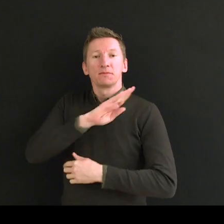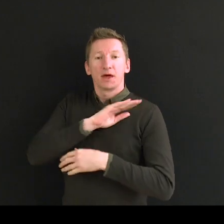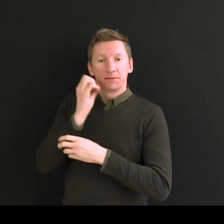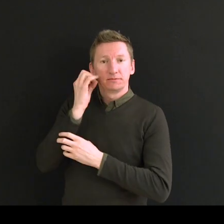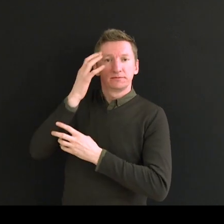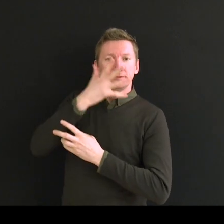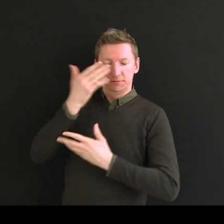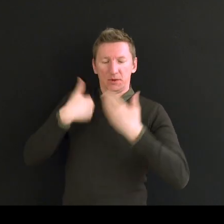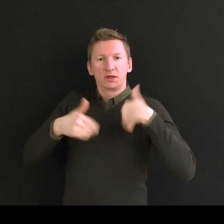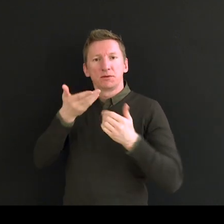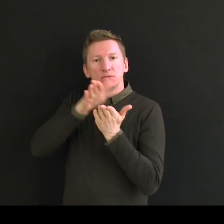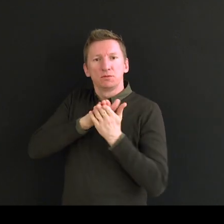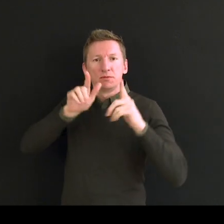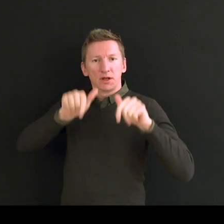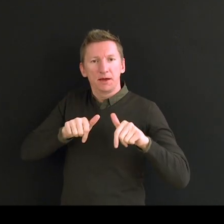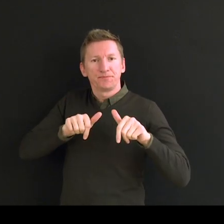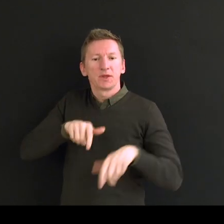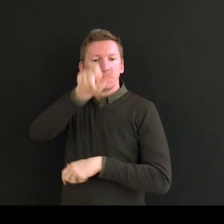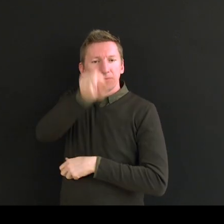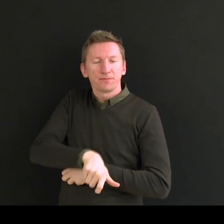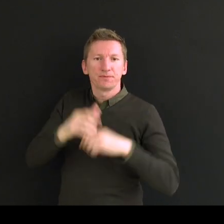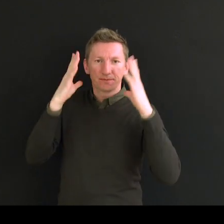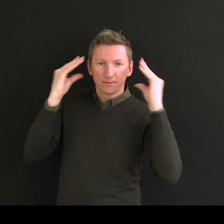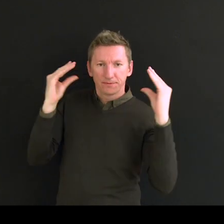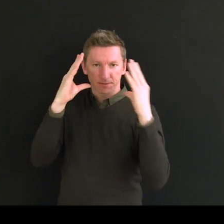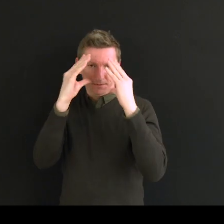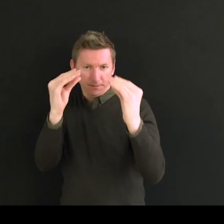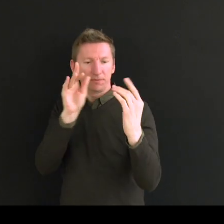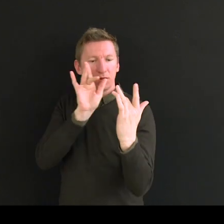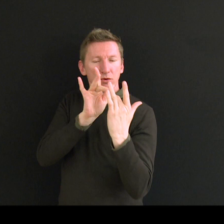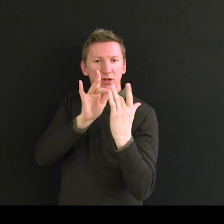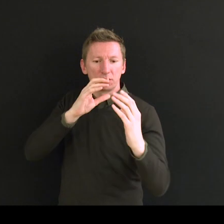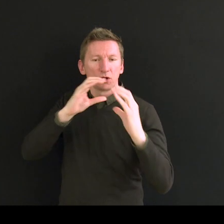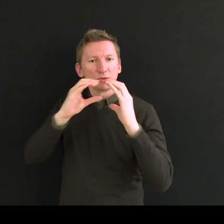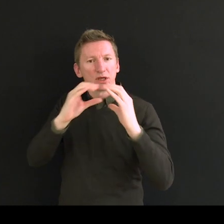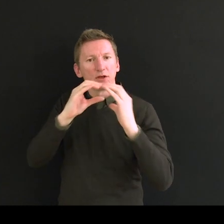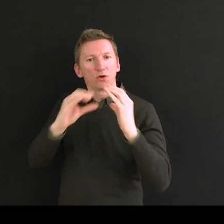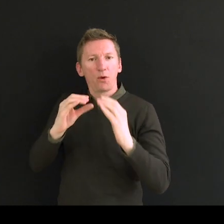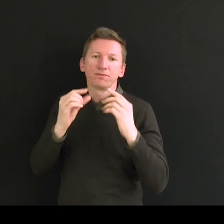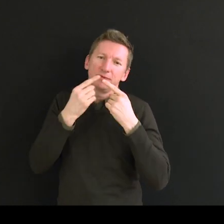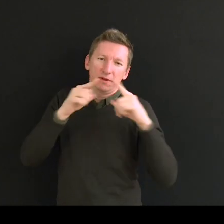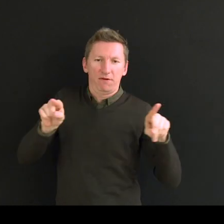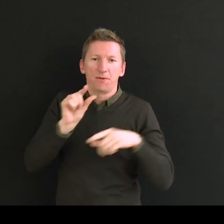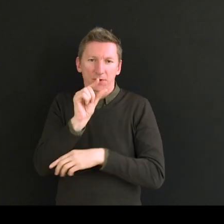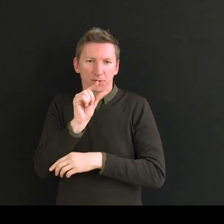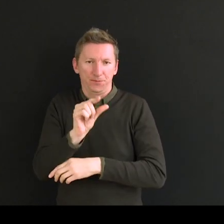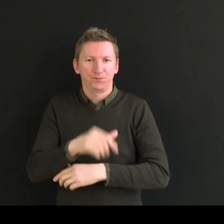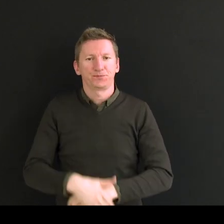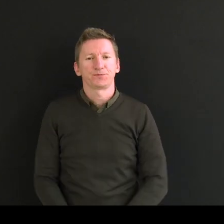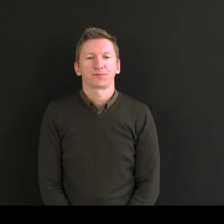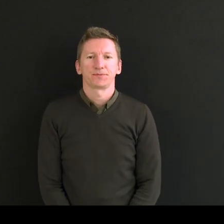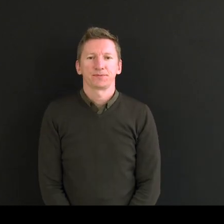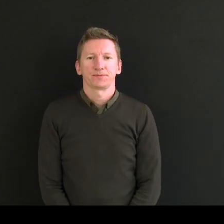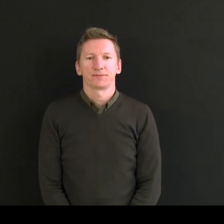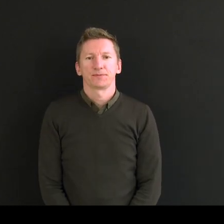En raison du double handicap sensoriel, le contact et la communication se déroulent d'une manière un peu différente avec une personne malentendante